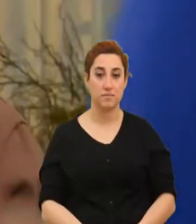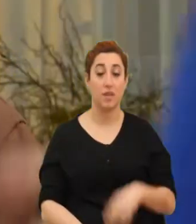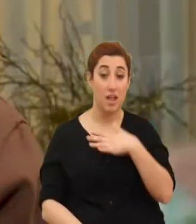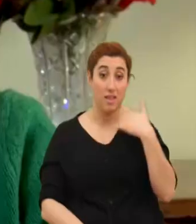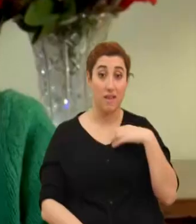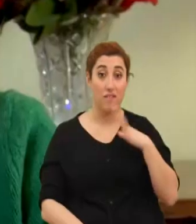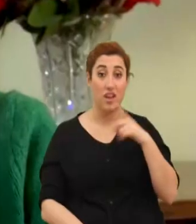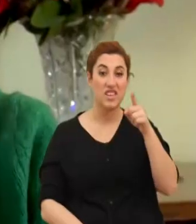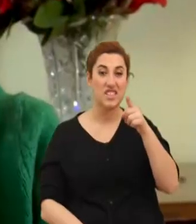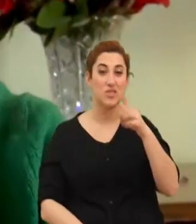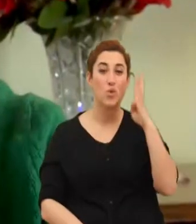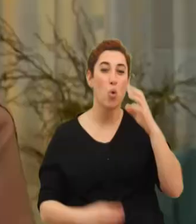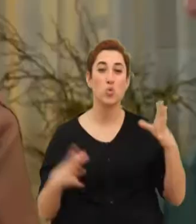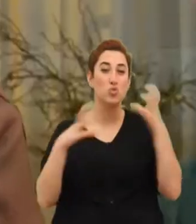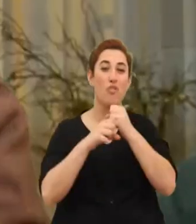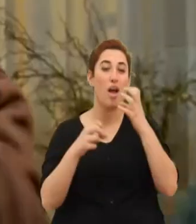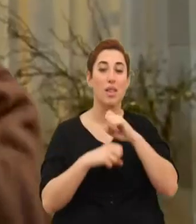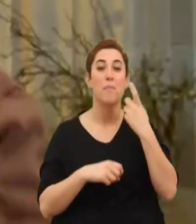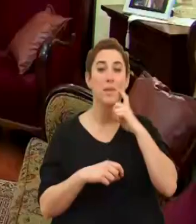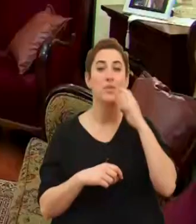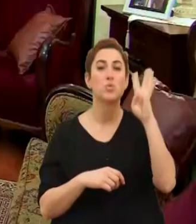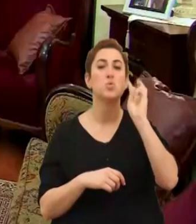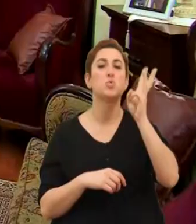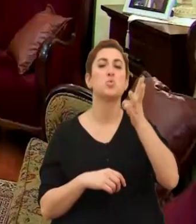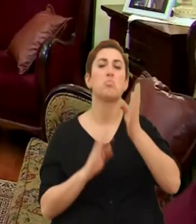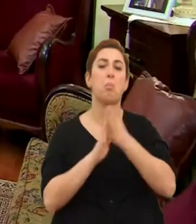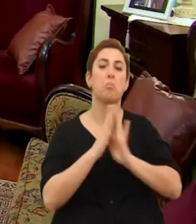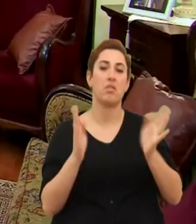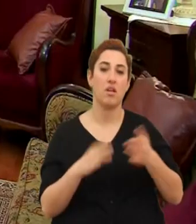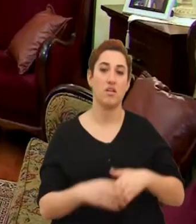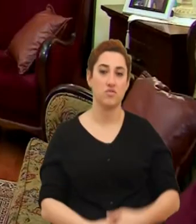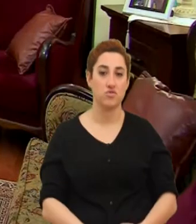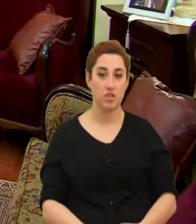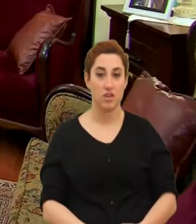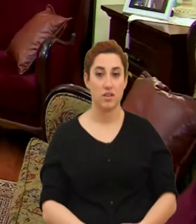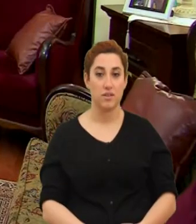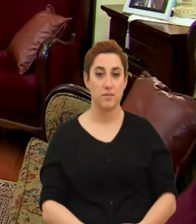Heh. Annem var ya, sizin 4 çuval patatesi 3 günde bitirecek.